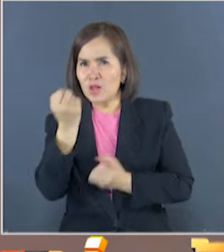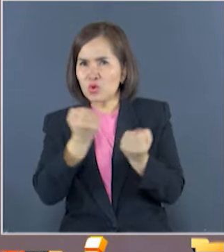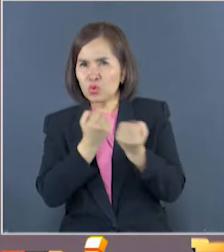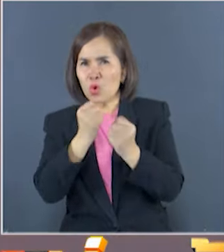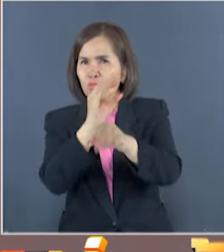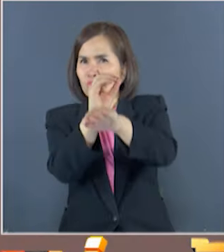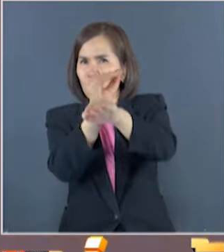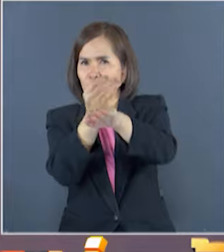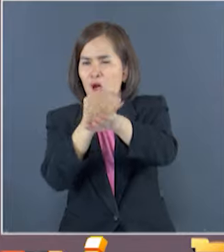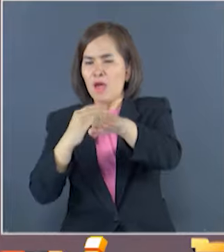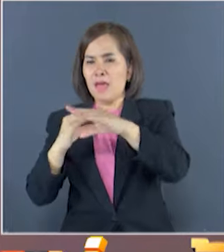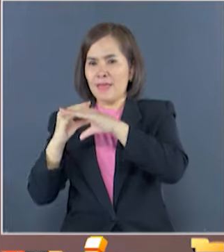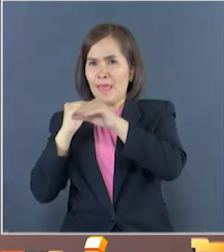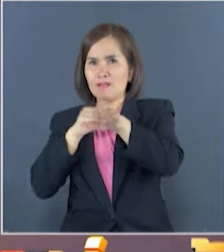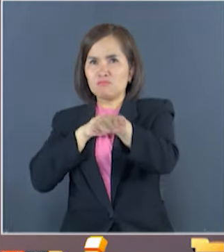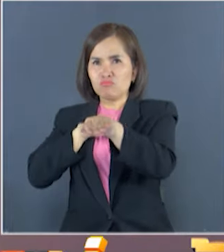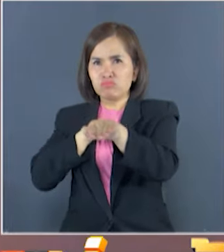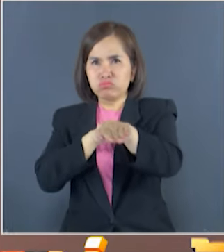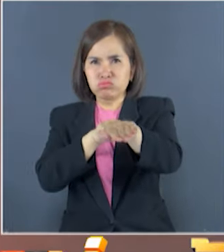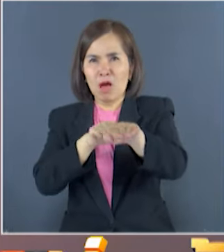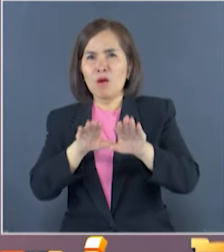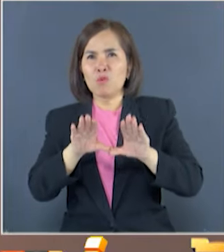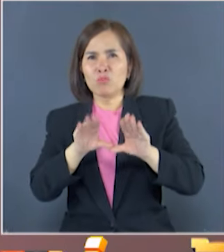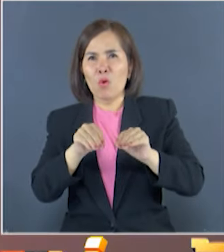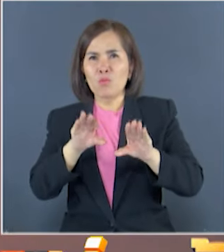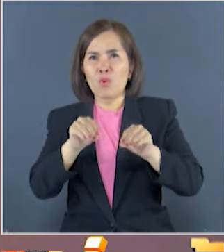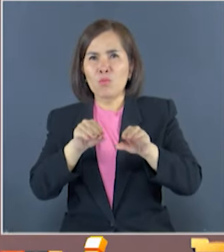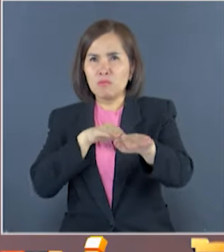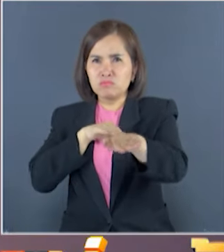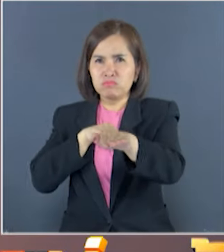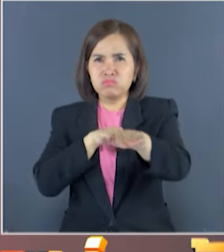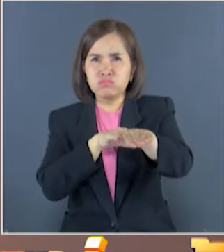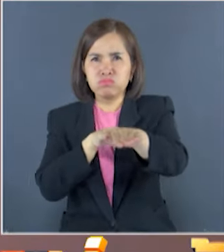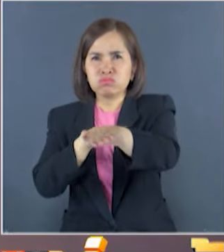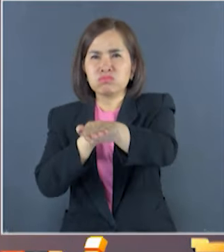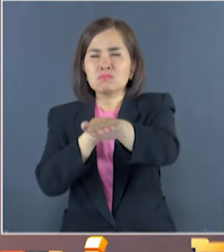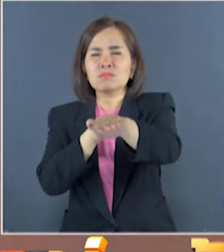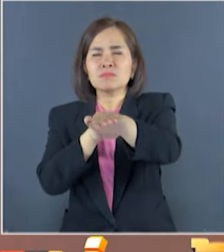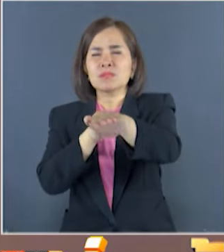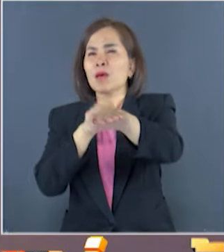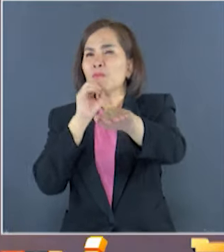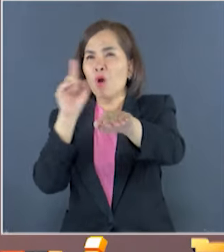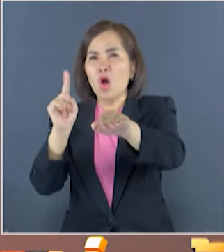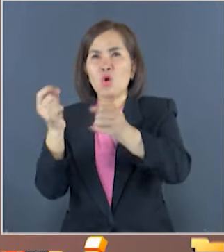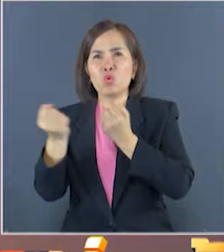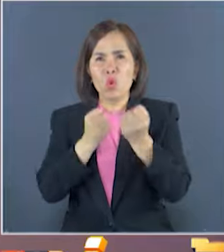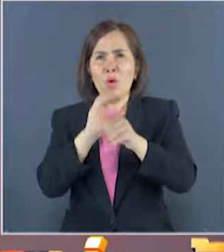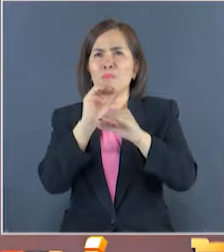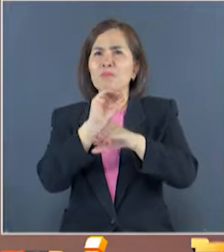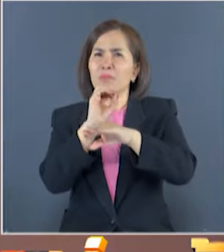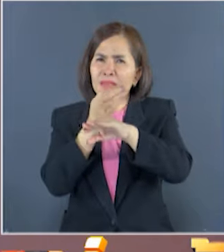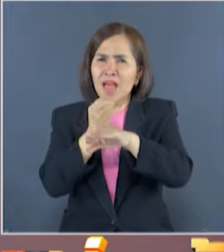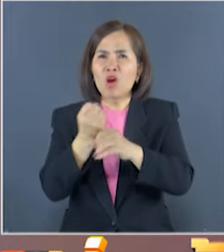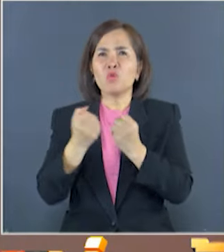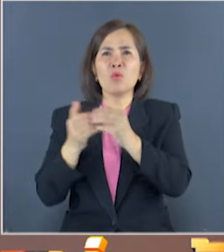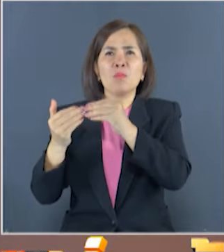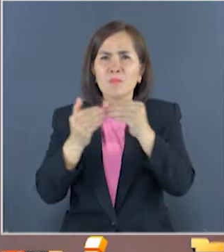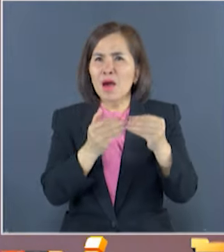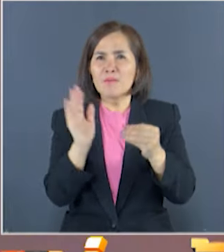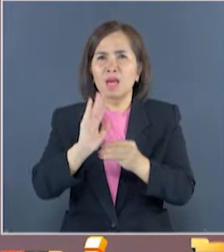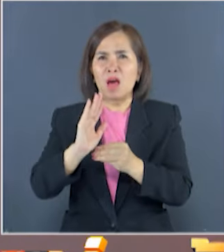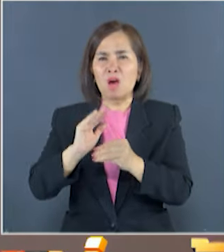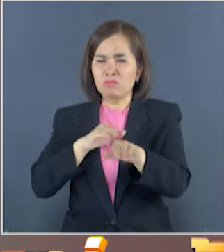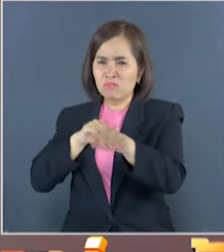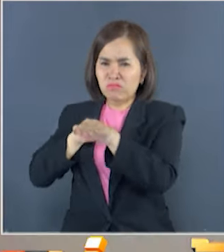ลังเร่งนำผู้ป่วยส่งโรงพยาบาลแล้วก็มีการเปิดไฟฉุกเฉินขับตามด้วยโดยมีการระบุด้วยว่านี่มันรถพยาบาลนะไม่ใช่รถนำทางรู้ไห